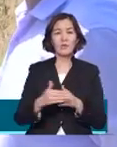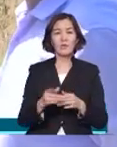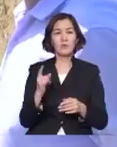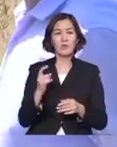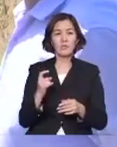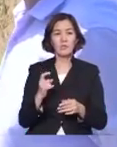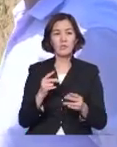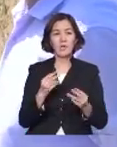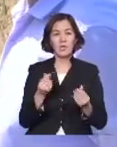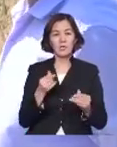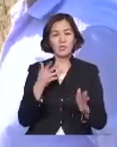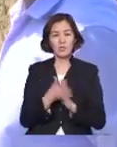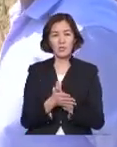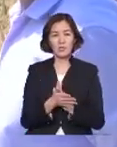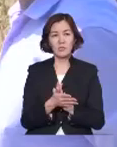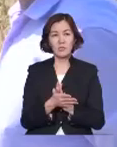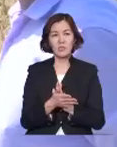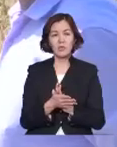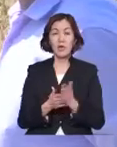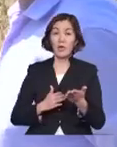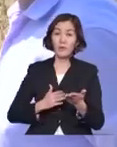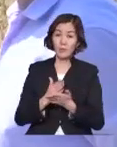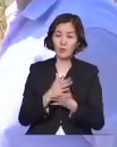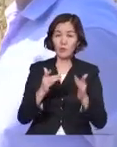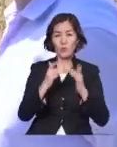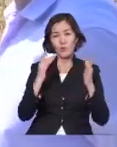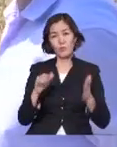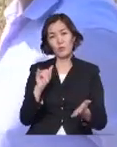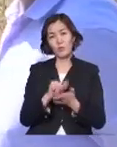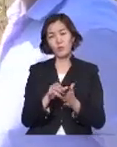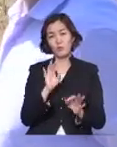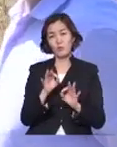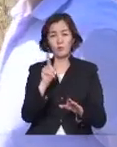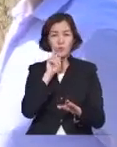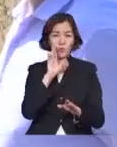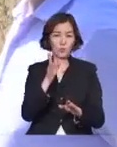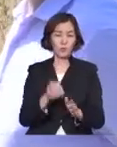ақшасы бар. Таксиде олар шақырады. Мына прямой бізге ыңғайлы болады, сол үшін.